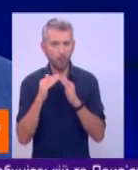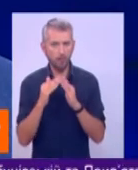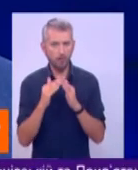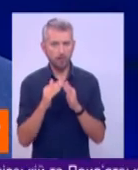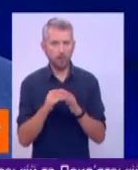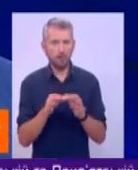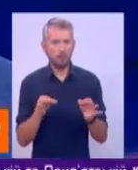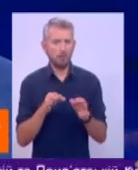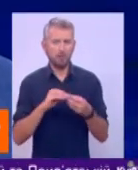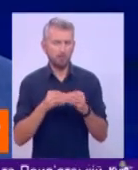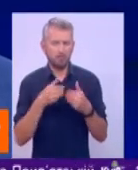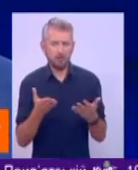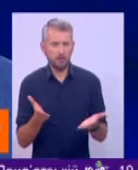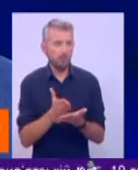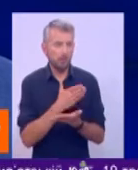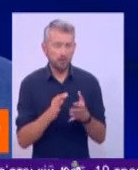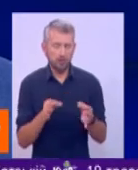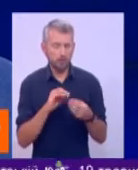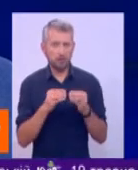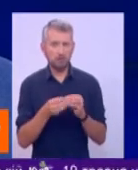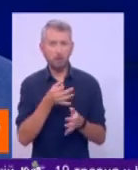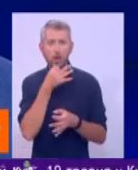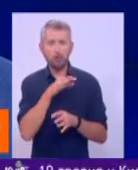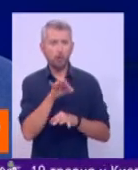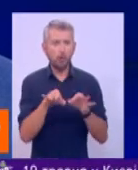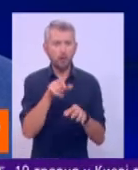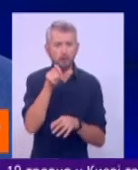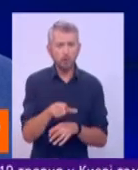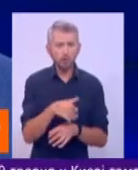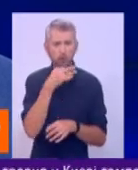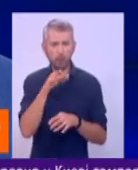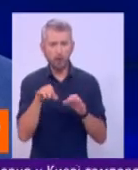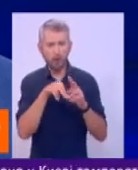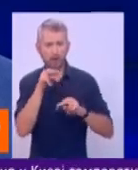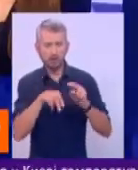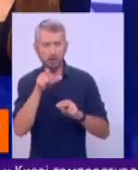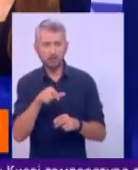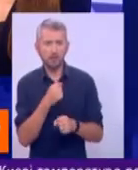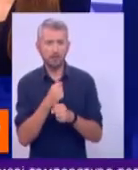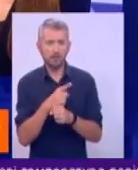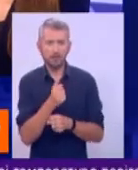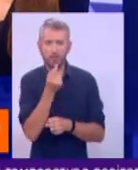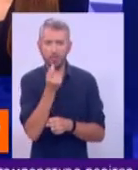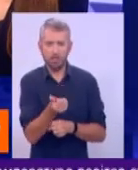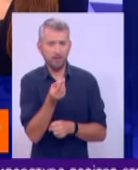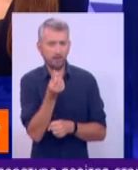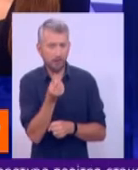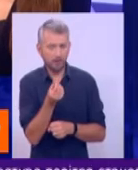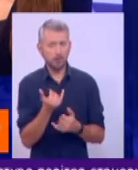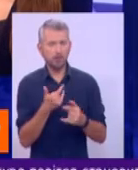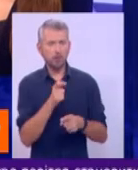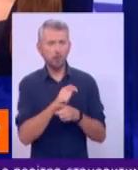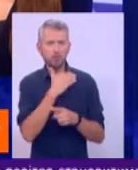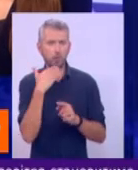представляют никакой проблемы, вообще никакой. То есть любой конструктор, любой архитектор сделать за небольшие деньги, кстати, потому что сейчас очень